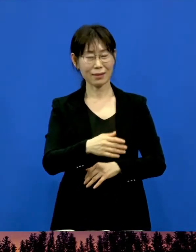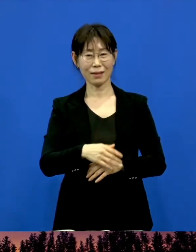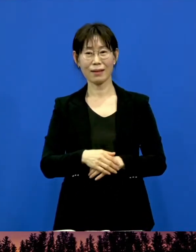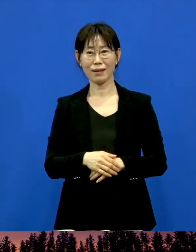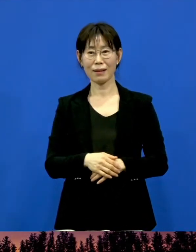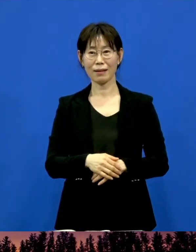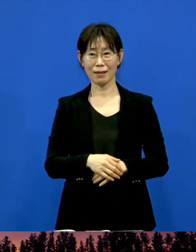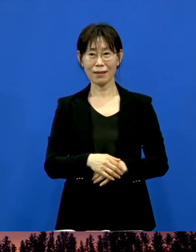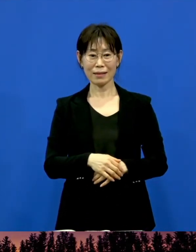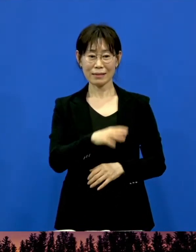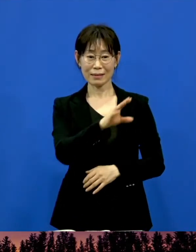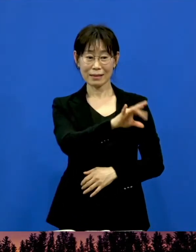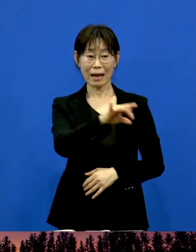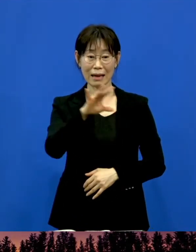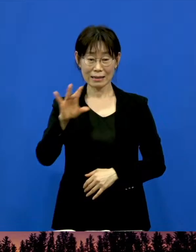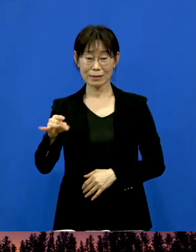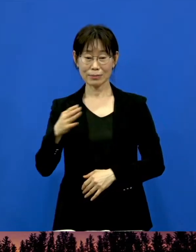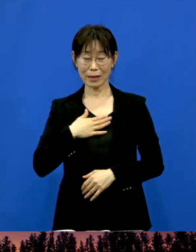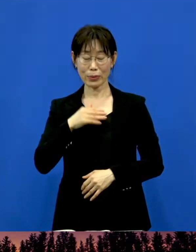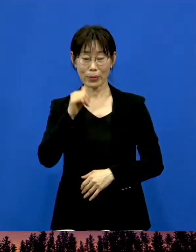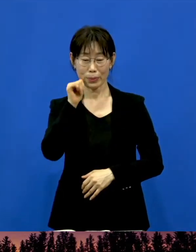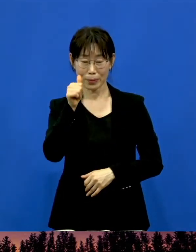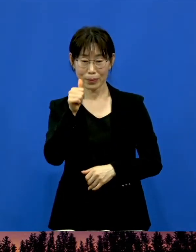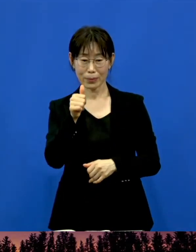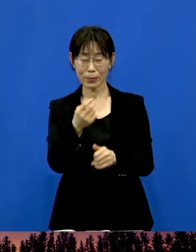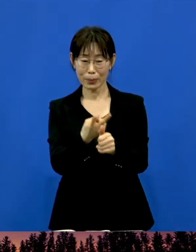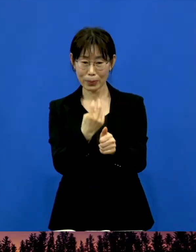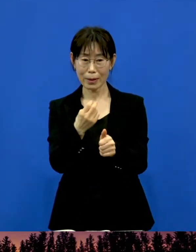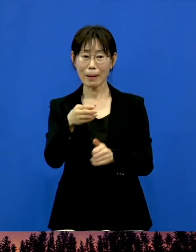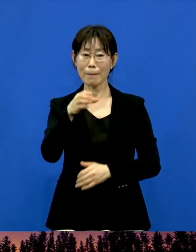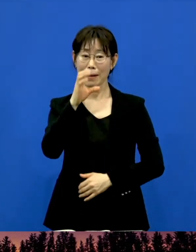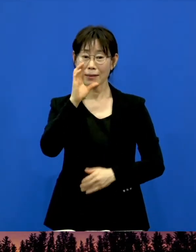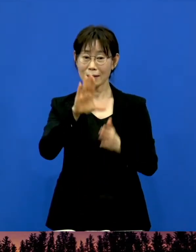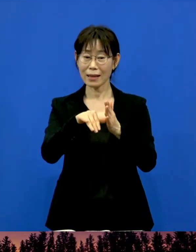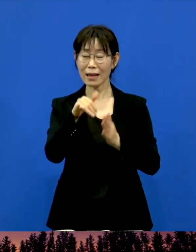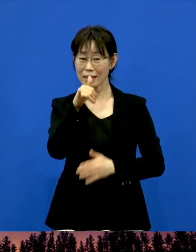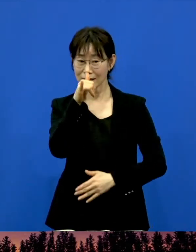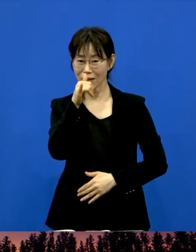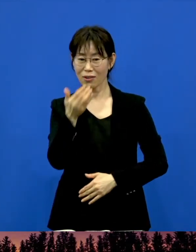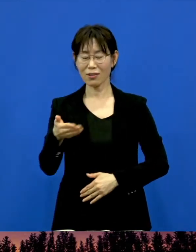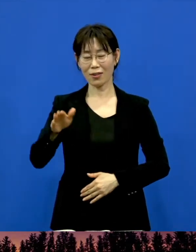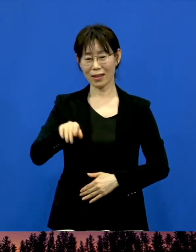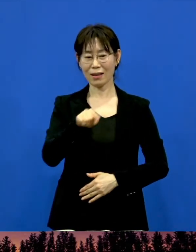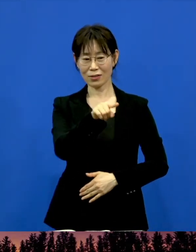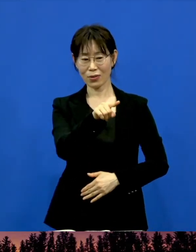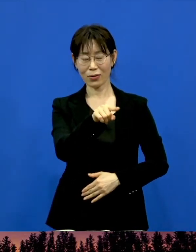가끔 마시세요. 그러나 자극적인 것을